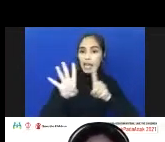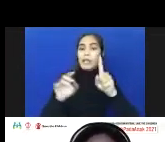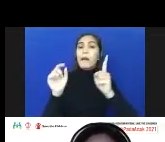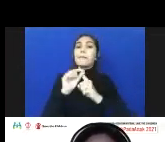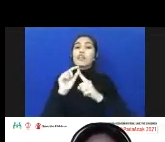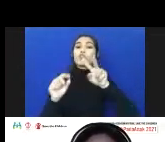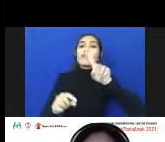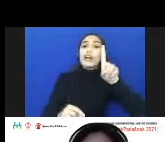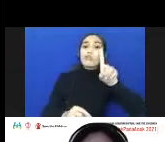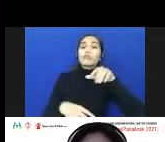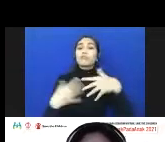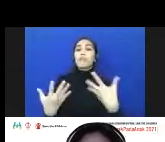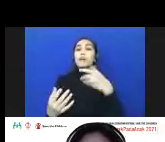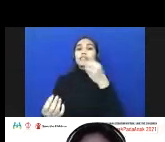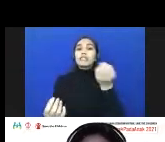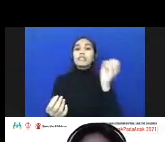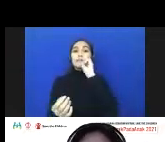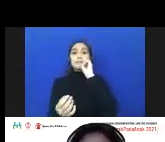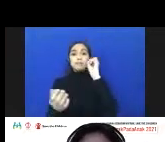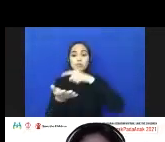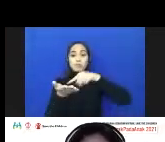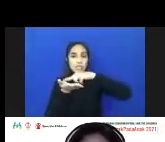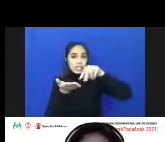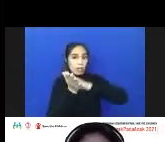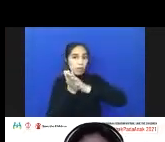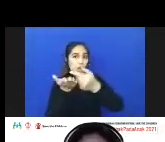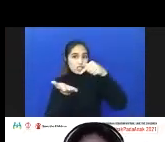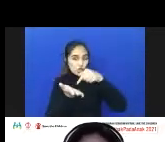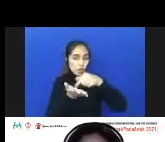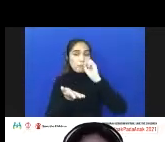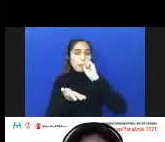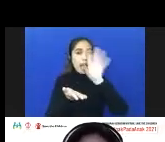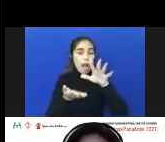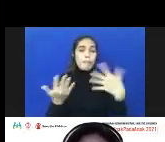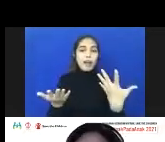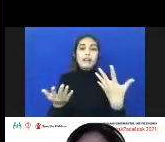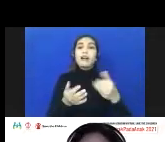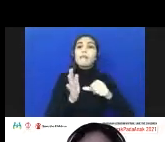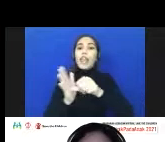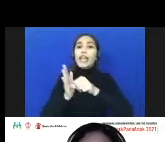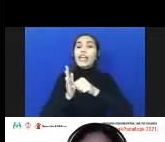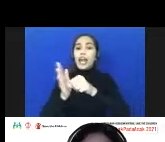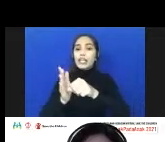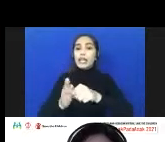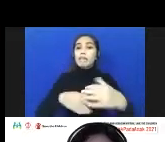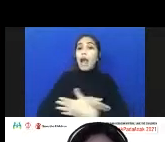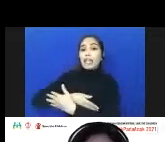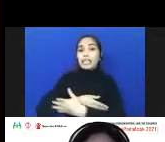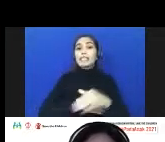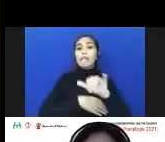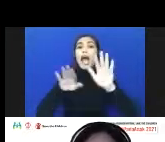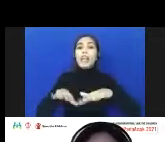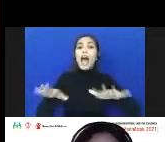21-nya disebutkan bahwa pelayanan kesehatan bayi dan anak balita harus